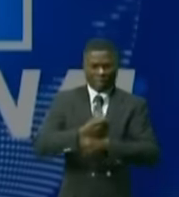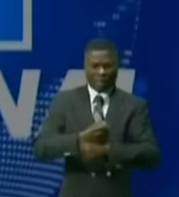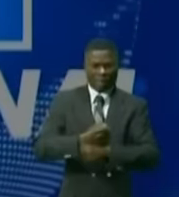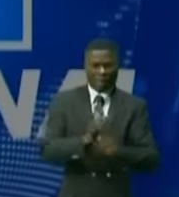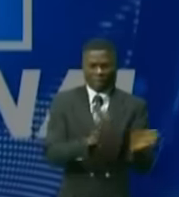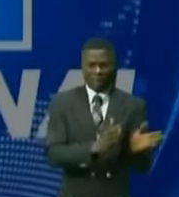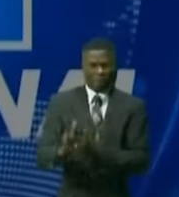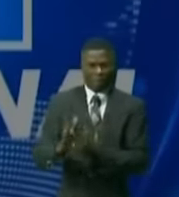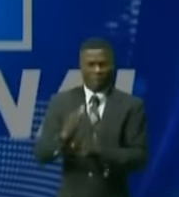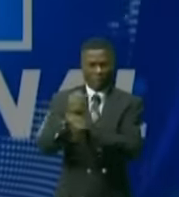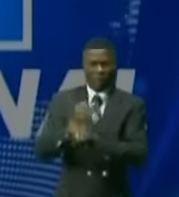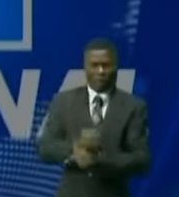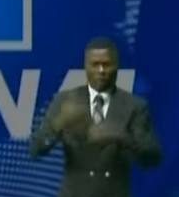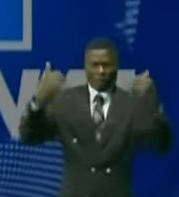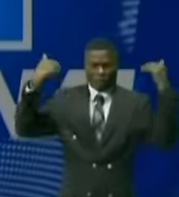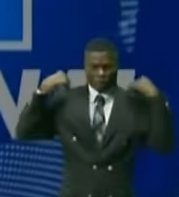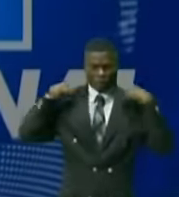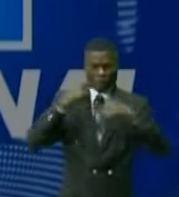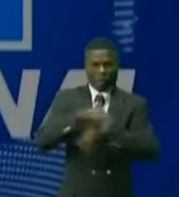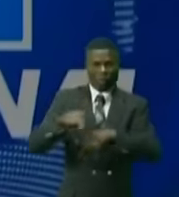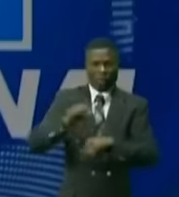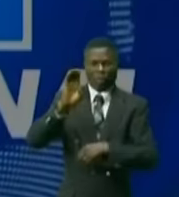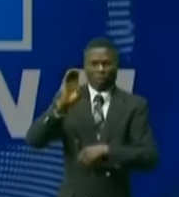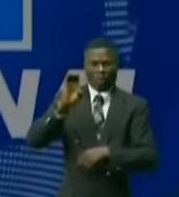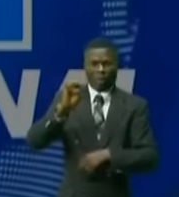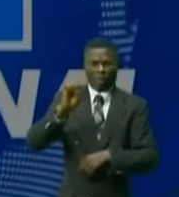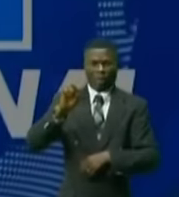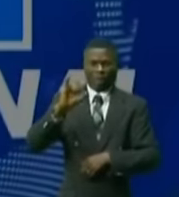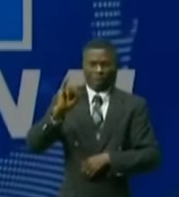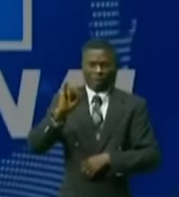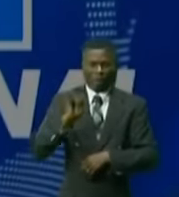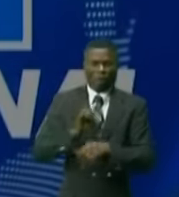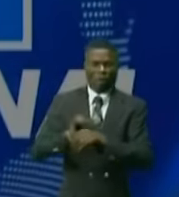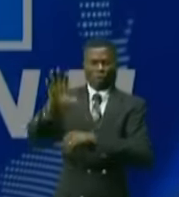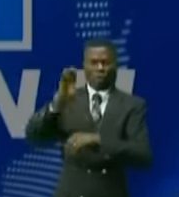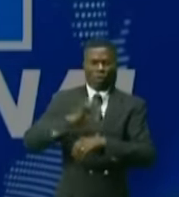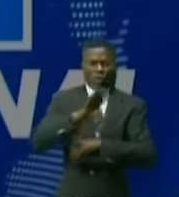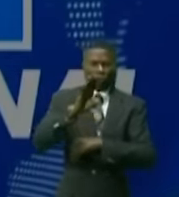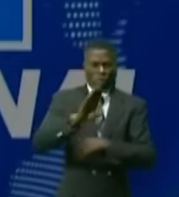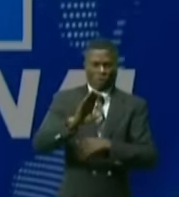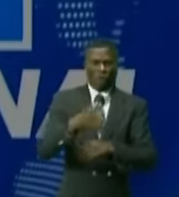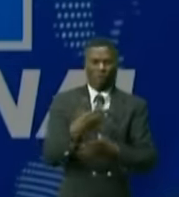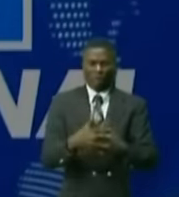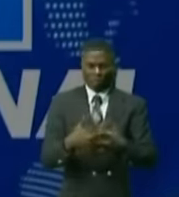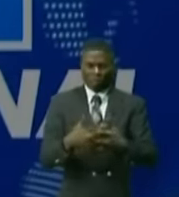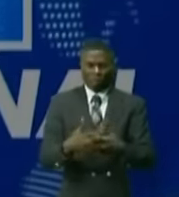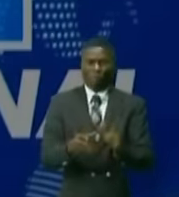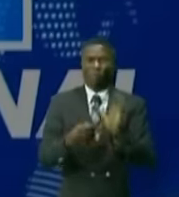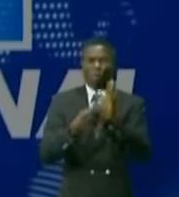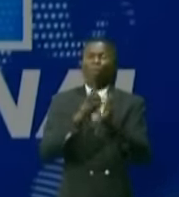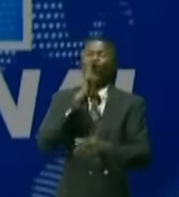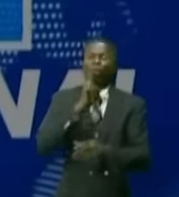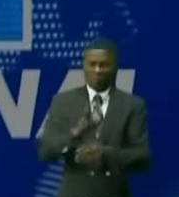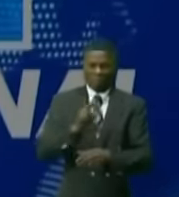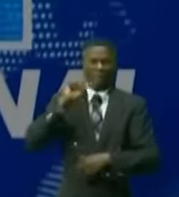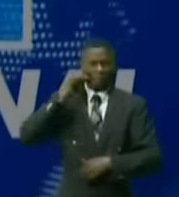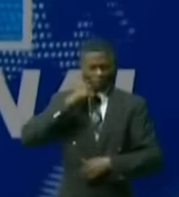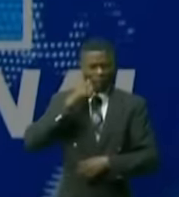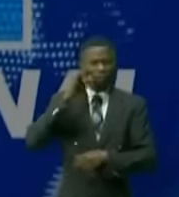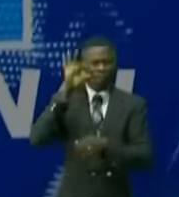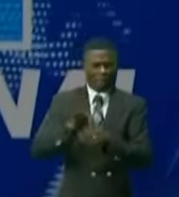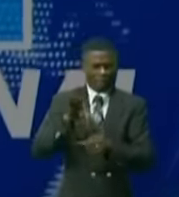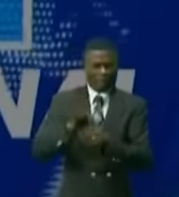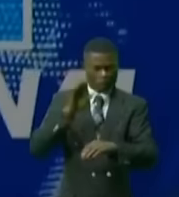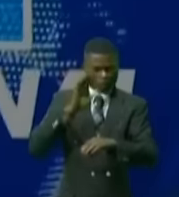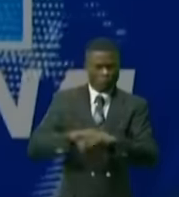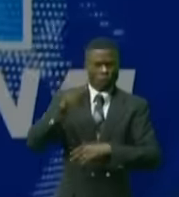été réceptionnés par le chef d'antenne local de la CENI. Ce déploiement de ce matériel confirme la tenue des élections dans cette partie